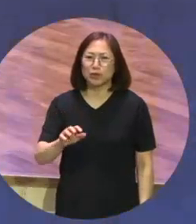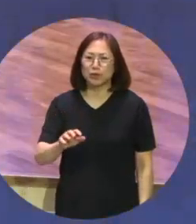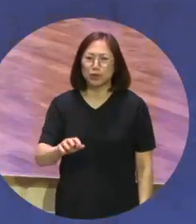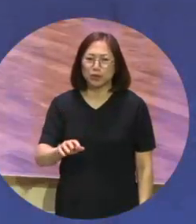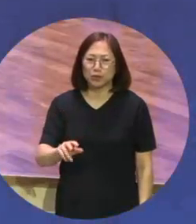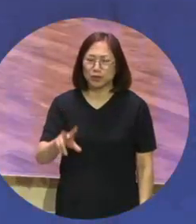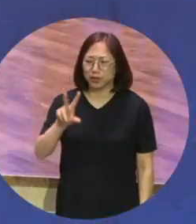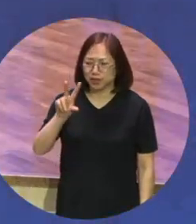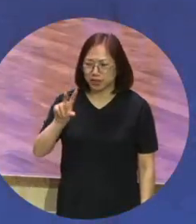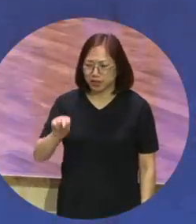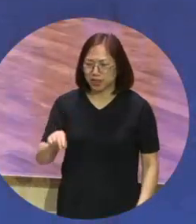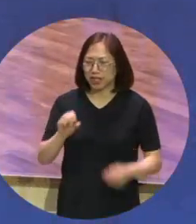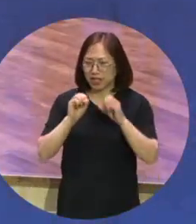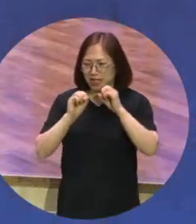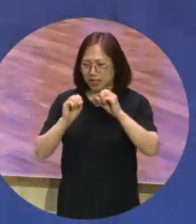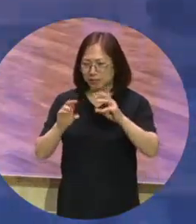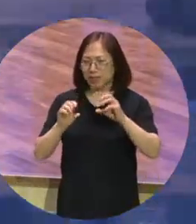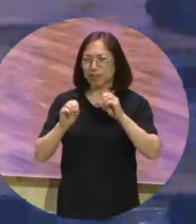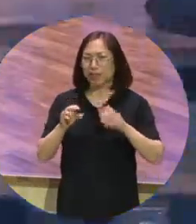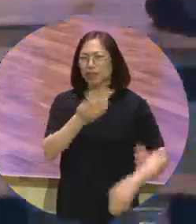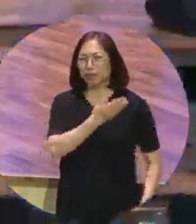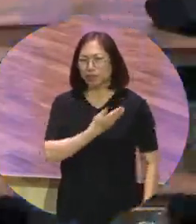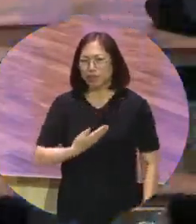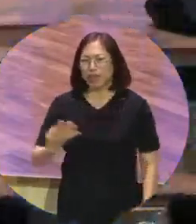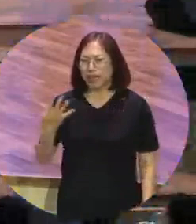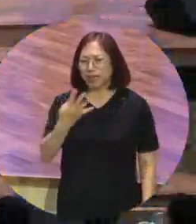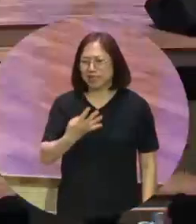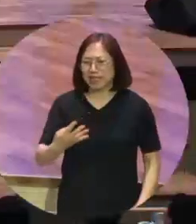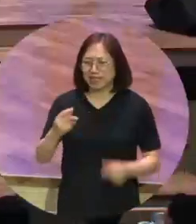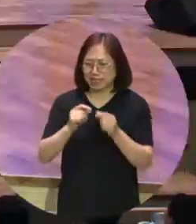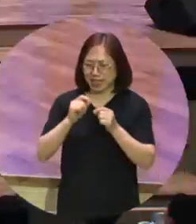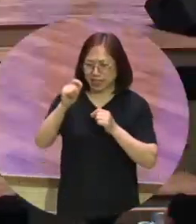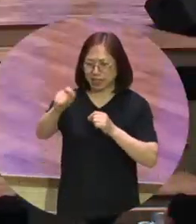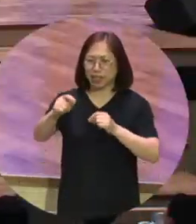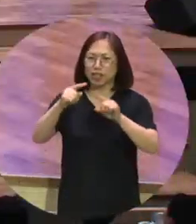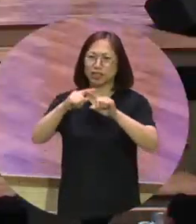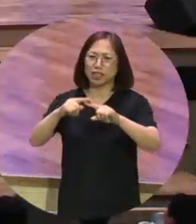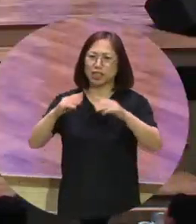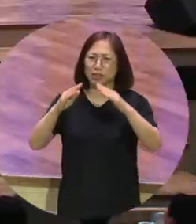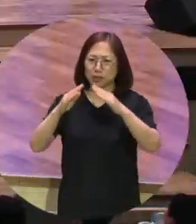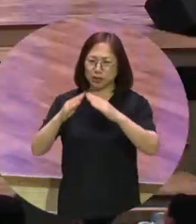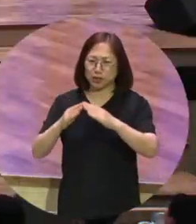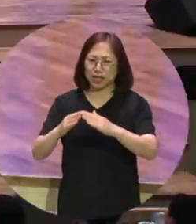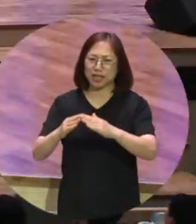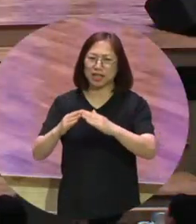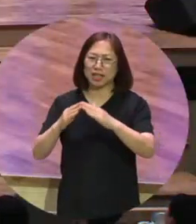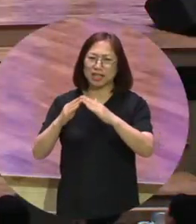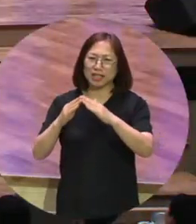천지